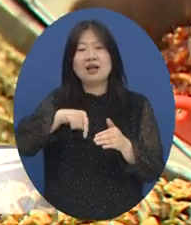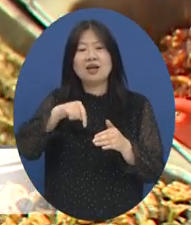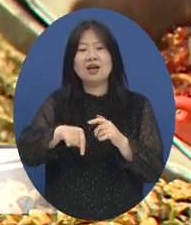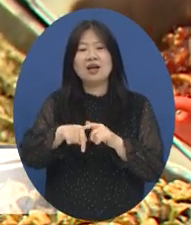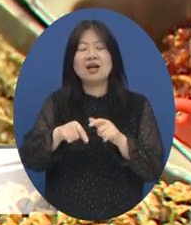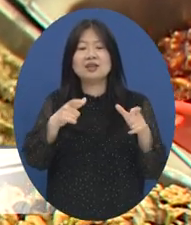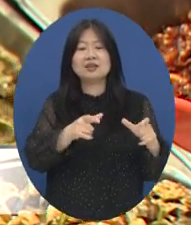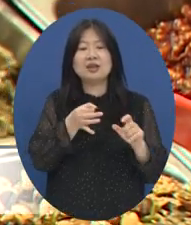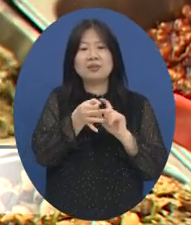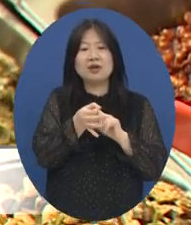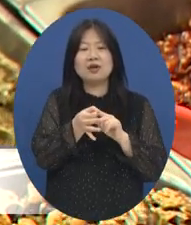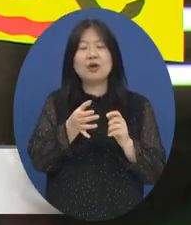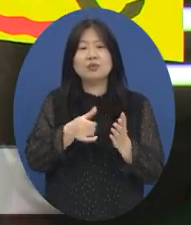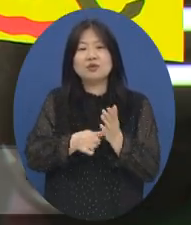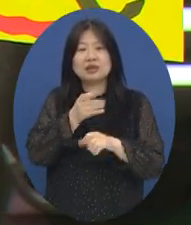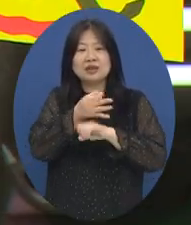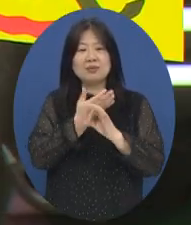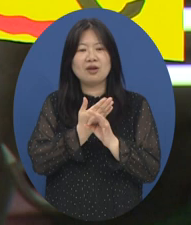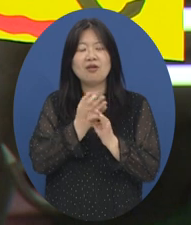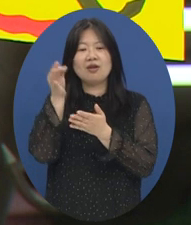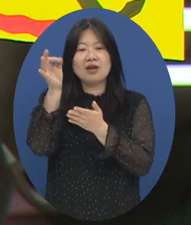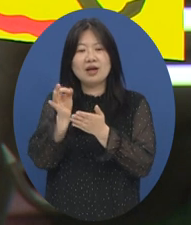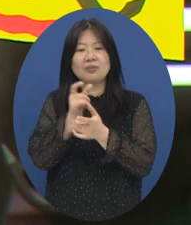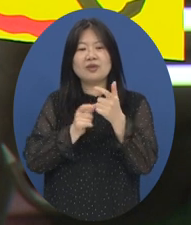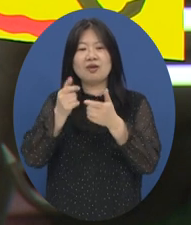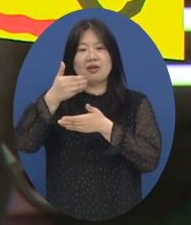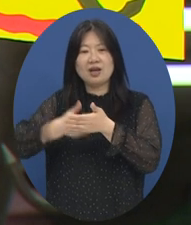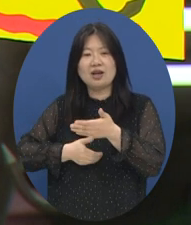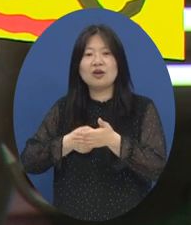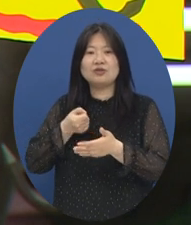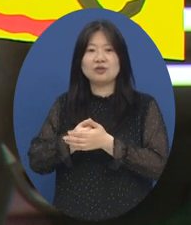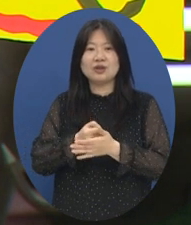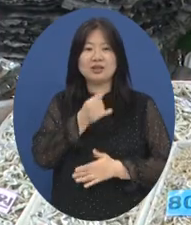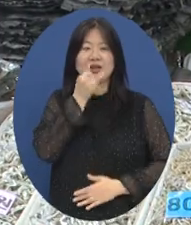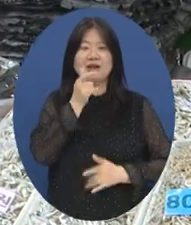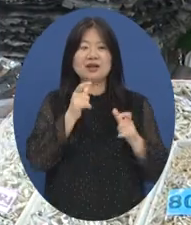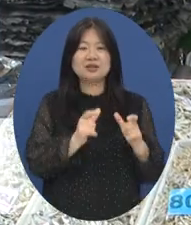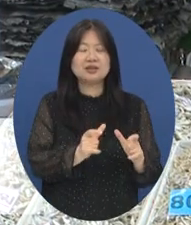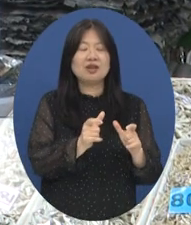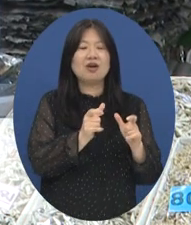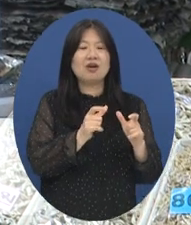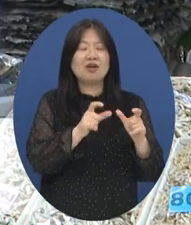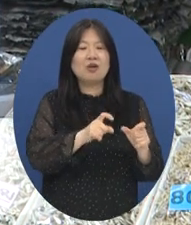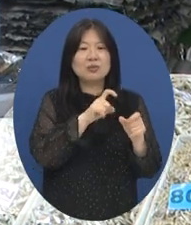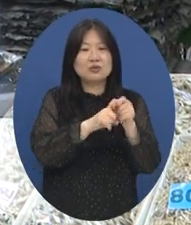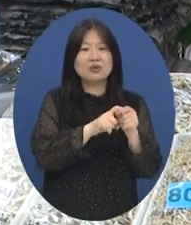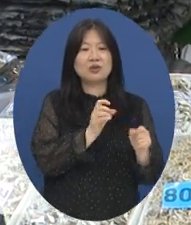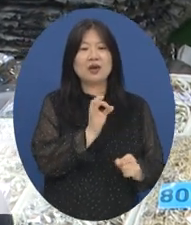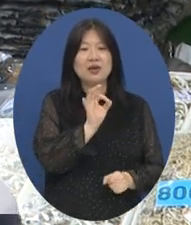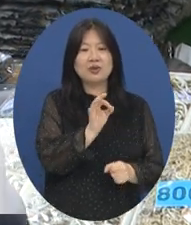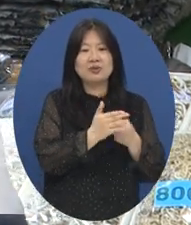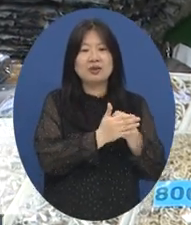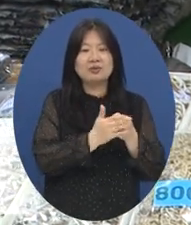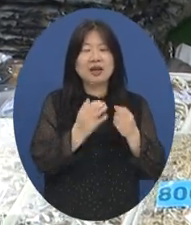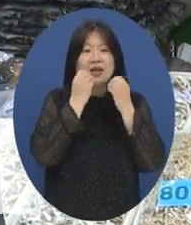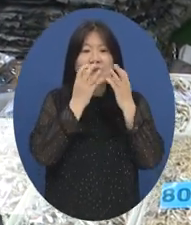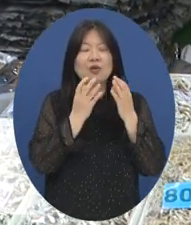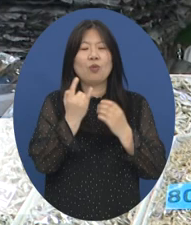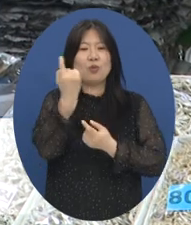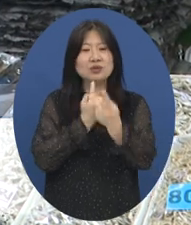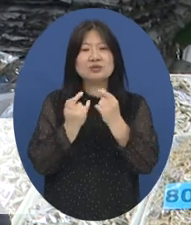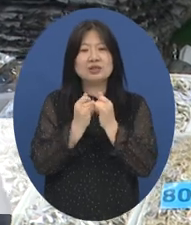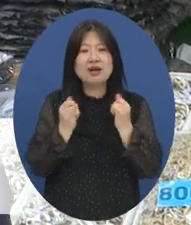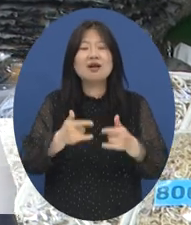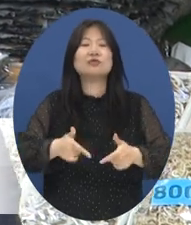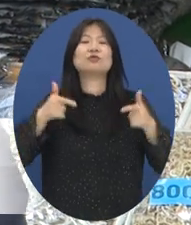물건을 사면 값을 더 깎아 주기로 한 것 잊을 거 빼면 새로운 그 더 무선 도어 게 됐잖아요 시장의 아노 두